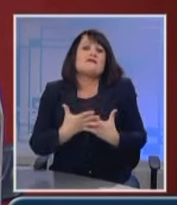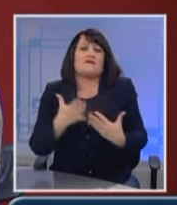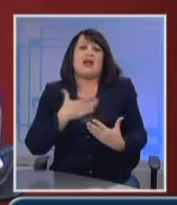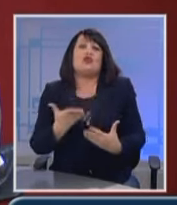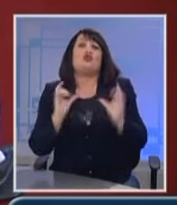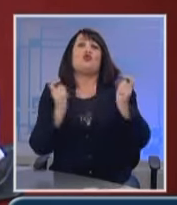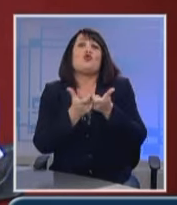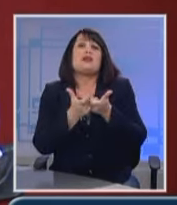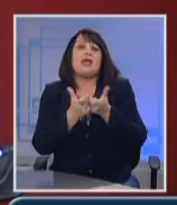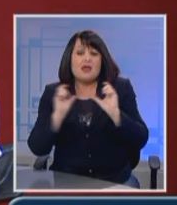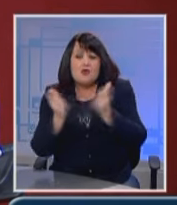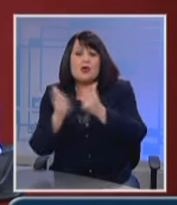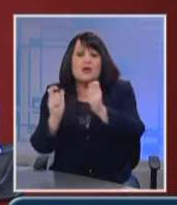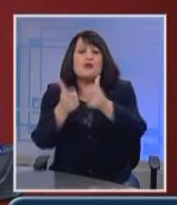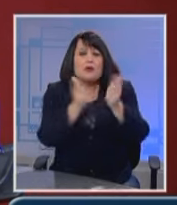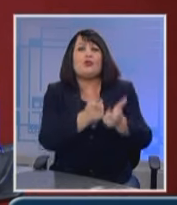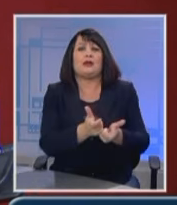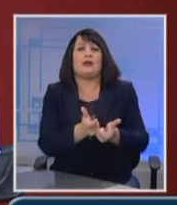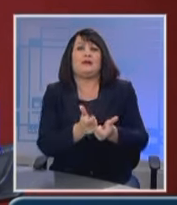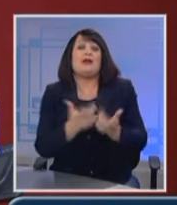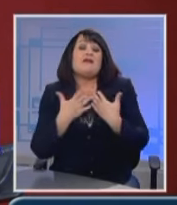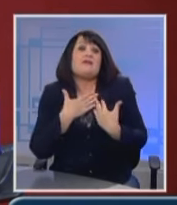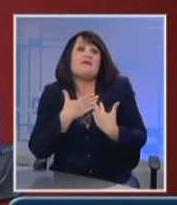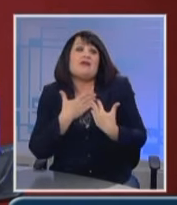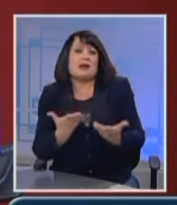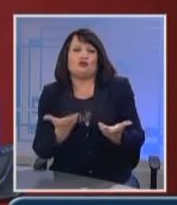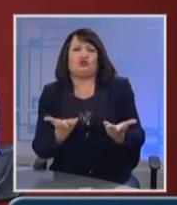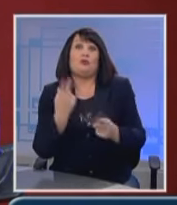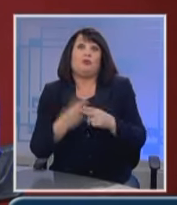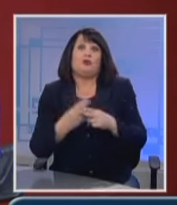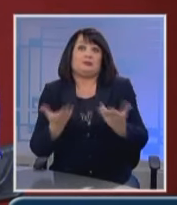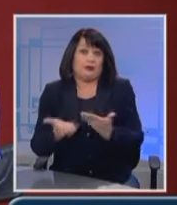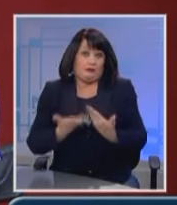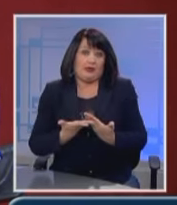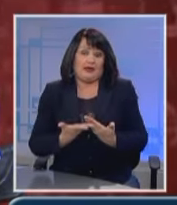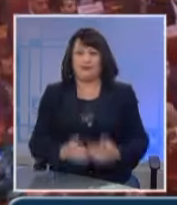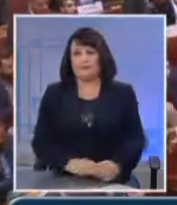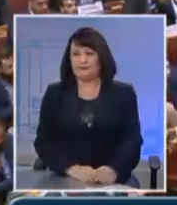την οικογένεια του καθενός. Αυτό είναι πάρα πολύ σημαντικό.